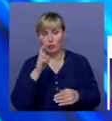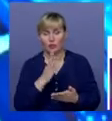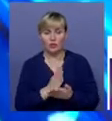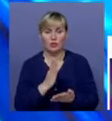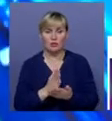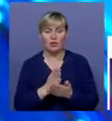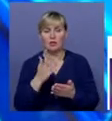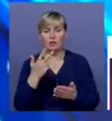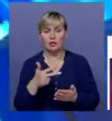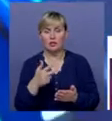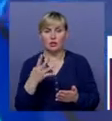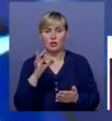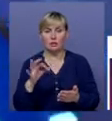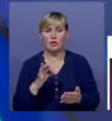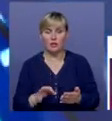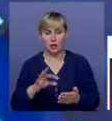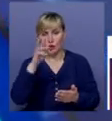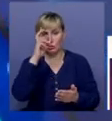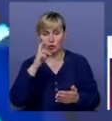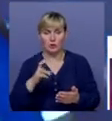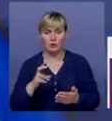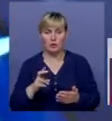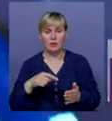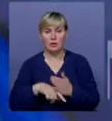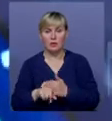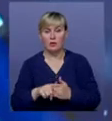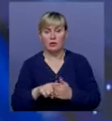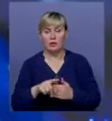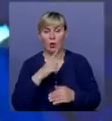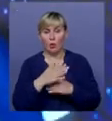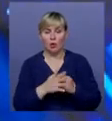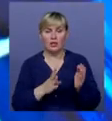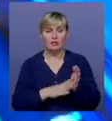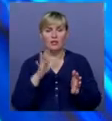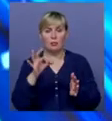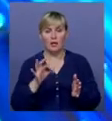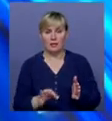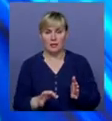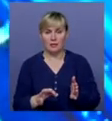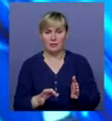там 34%, в государственном бюджете индивидуальный подоходный налог составляет порядка 9%.